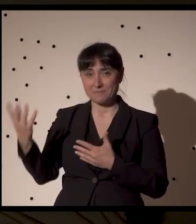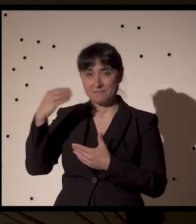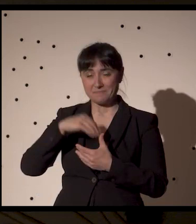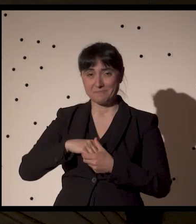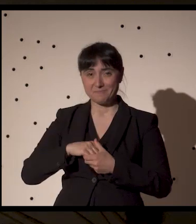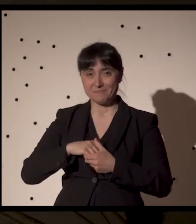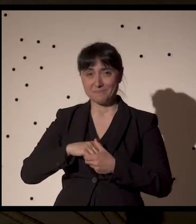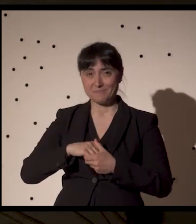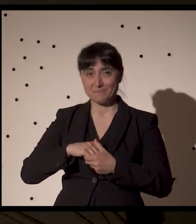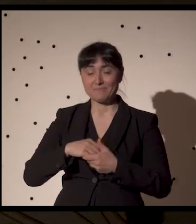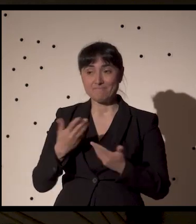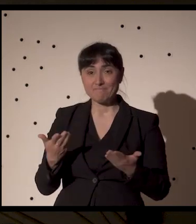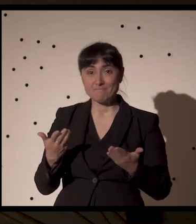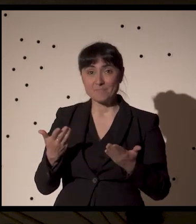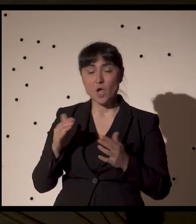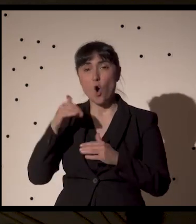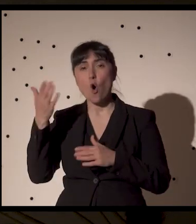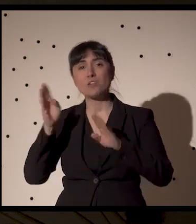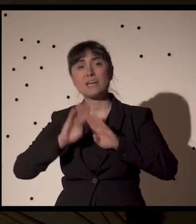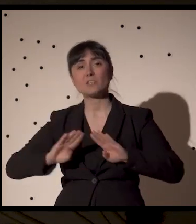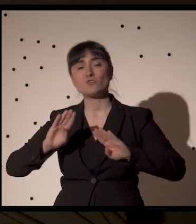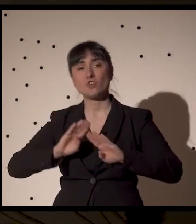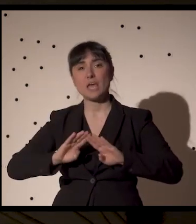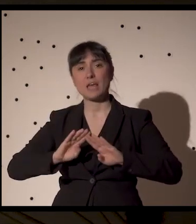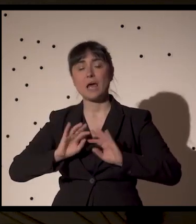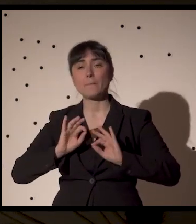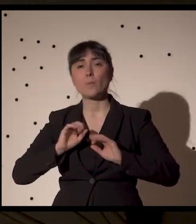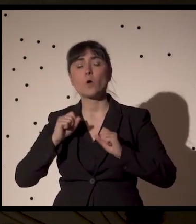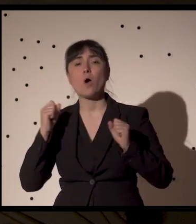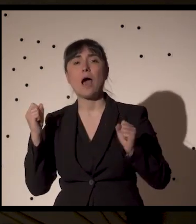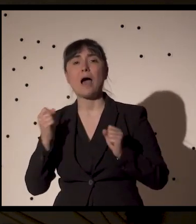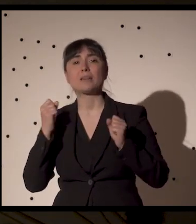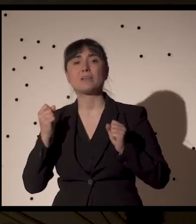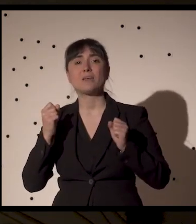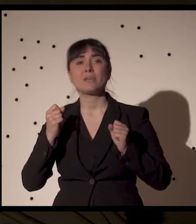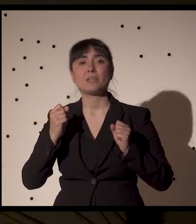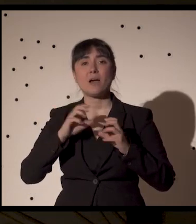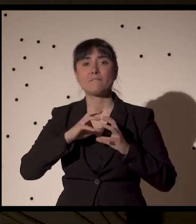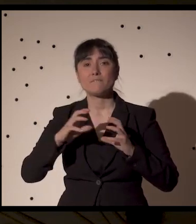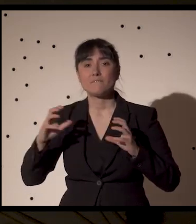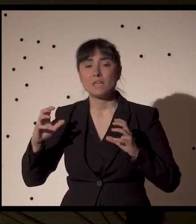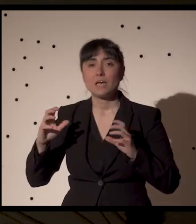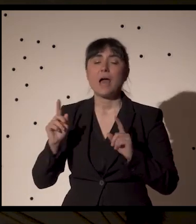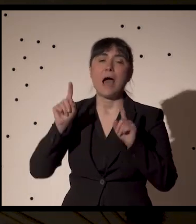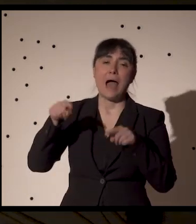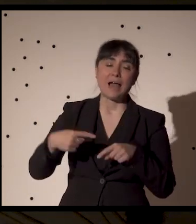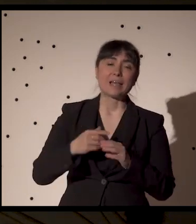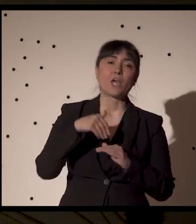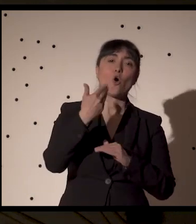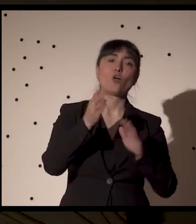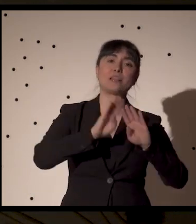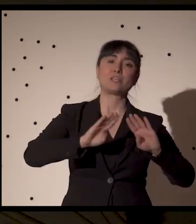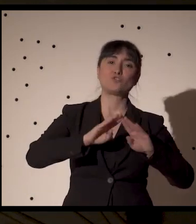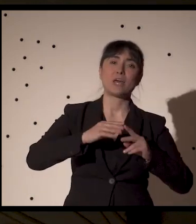introduce tutta l'altra serie di attività la cosiddetta oltre la scena pubblico ossia quegli